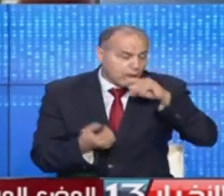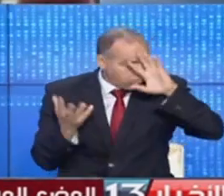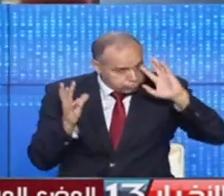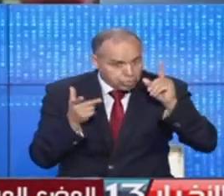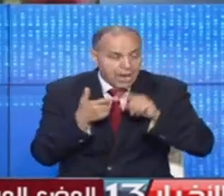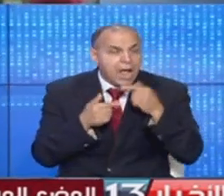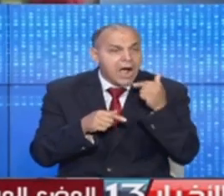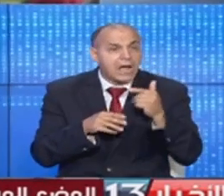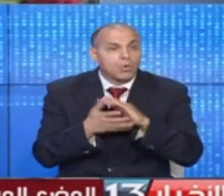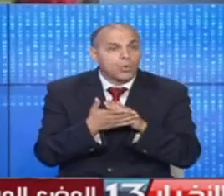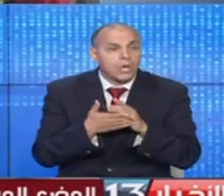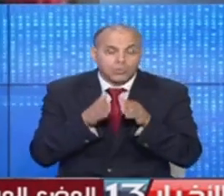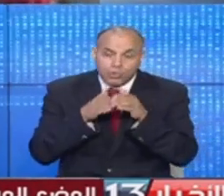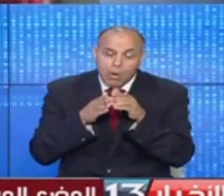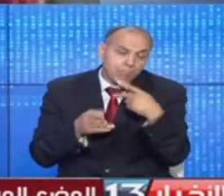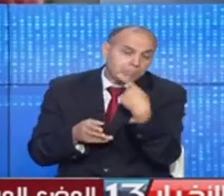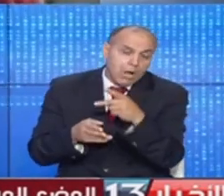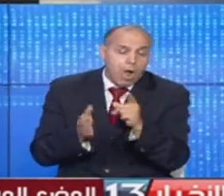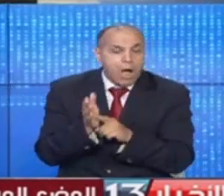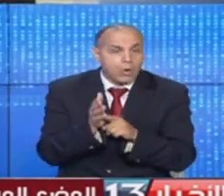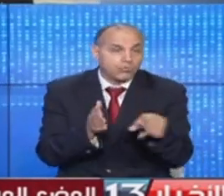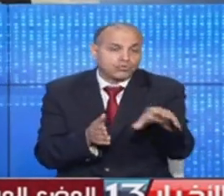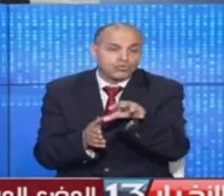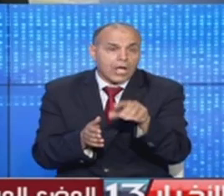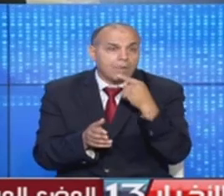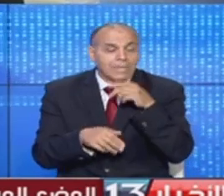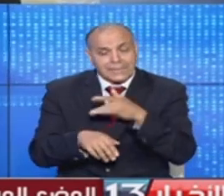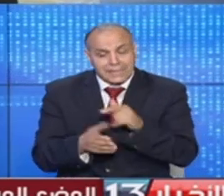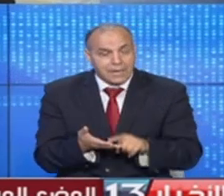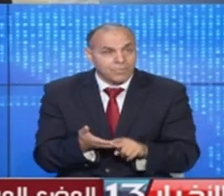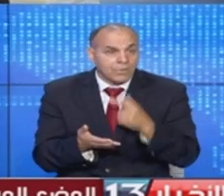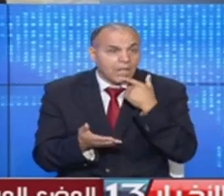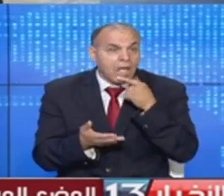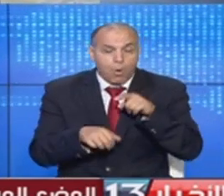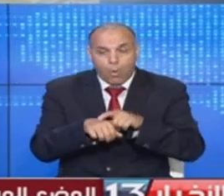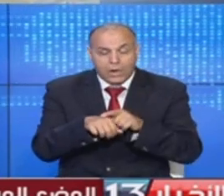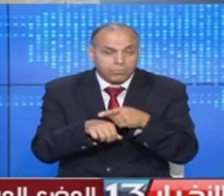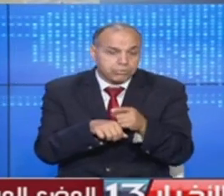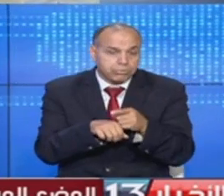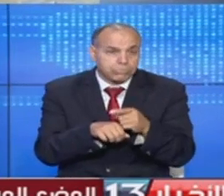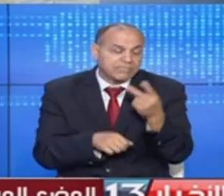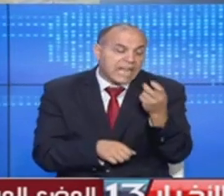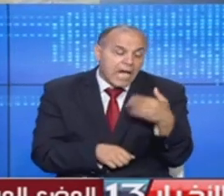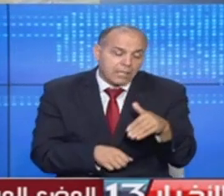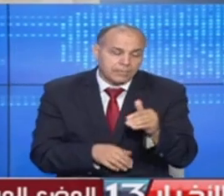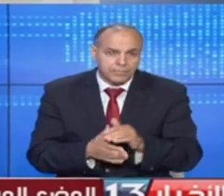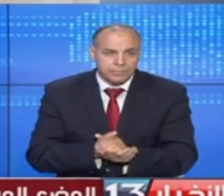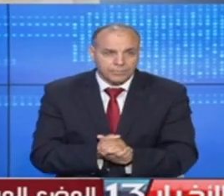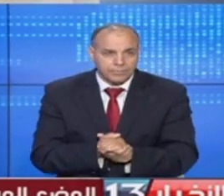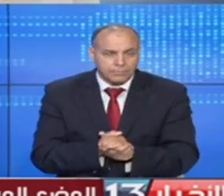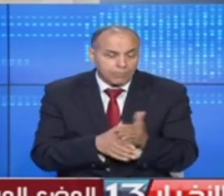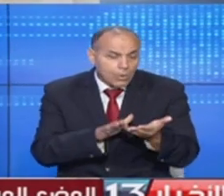في حال عدم تلبيه المطالب المشروعه للجهات المجال الصحي في اجل اقصى ثمان واربعين ساعه